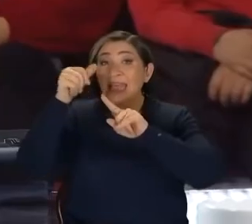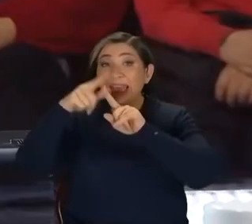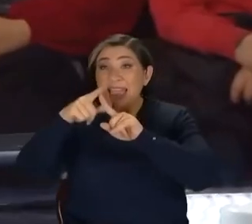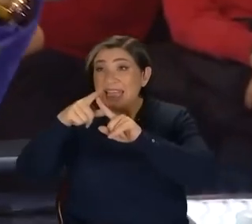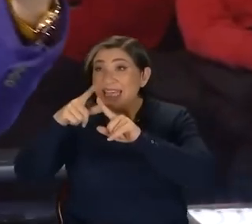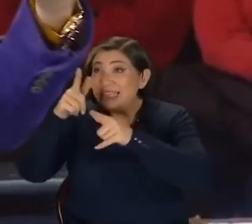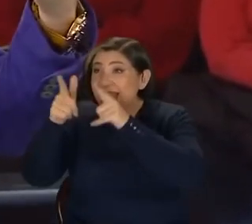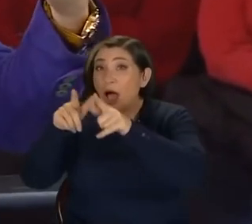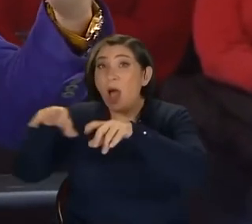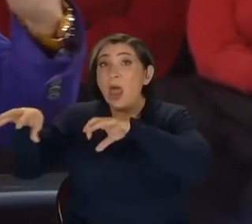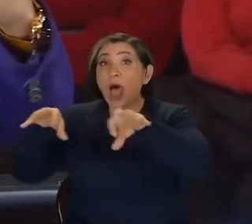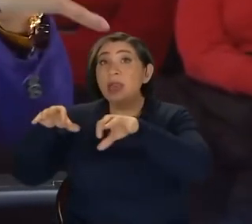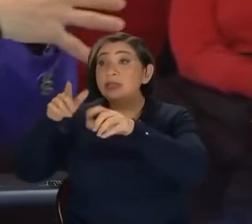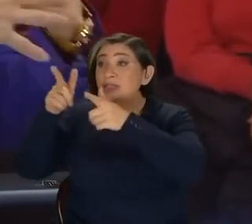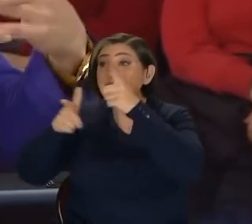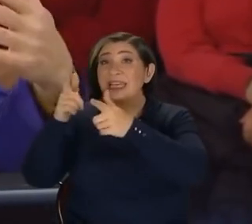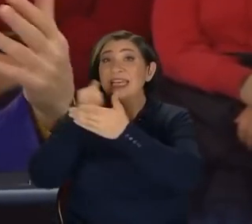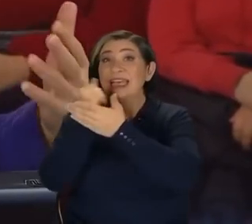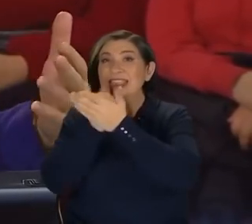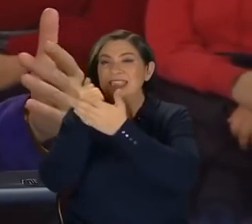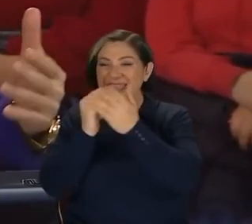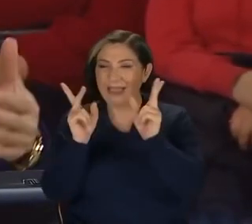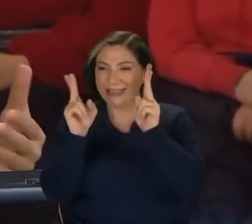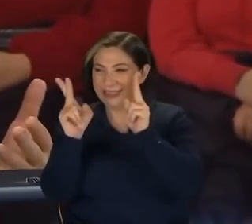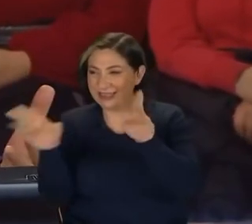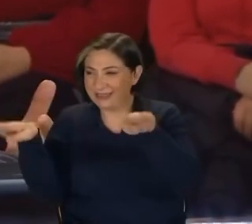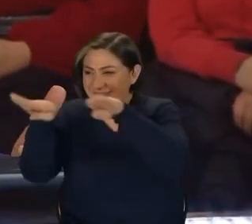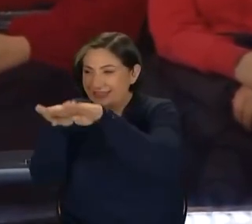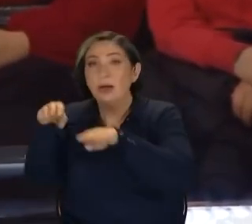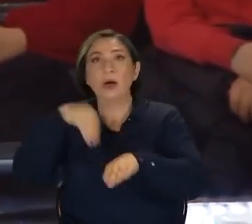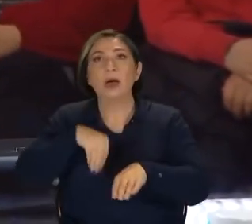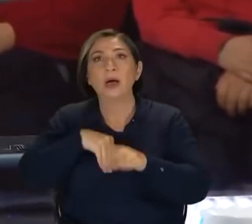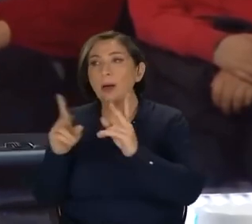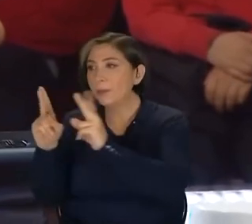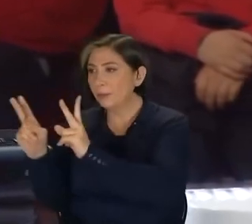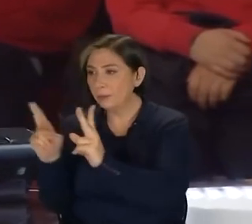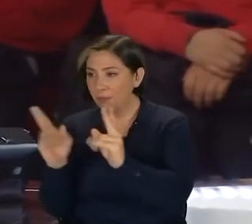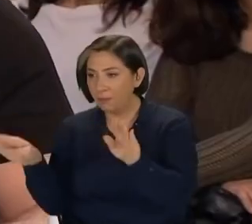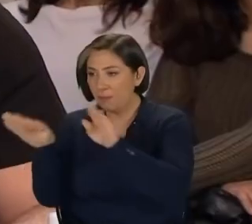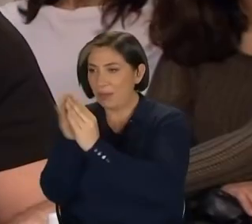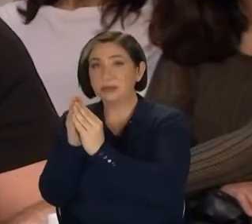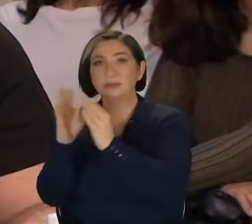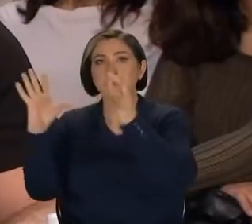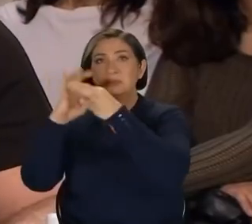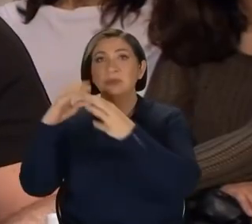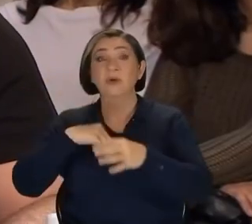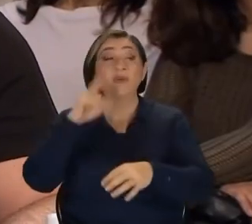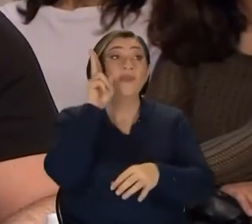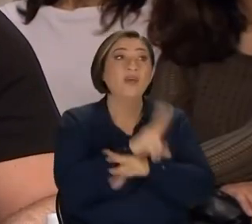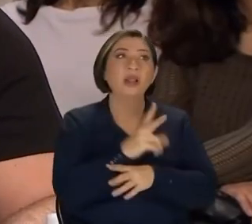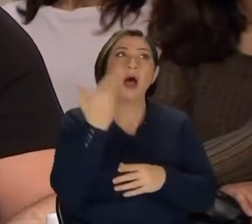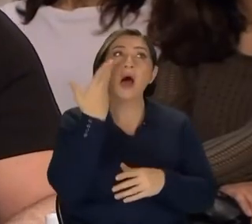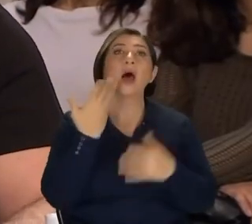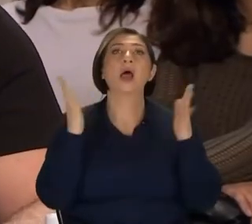sahnenin ayrı çekildi. Yeşilden montajlandığı, doğru. Amors yapıldığını filan sandık. Ya ben mesela vallahi